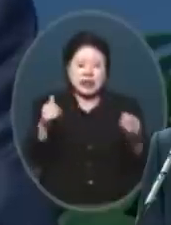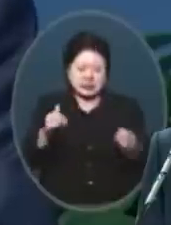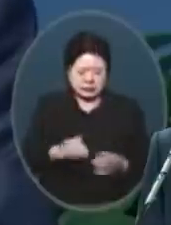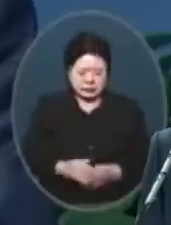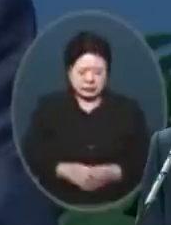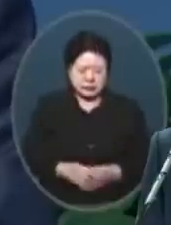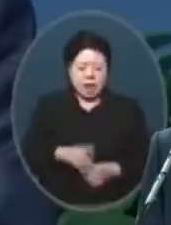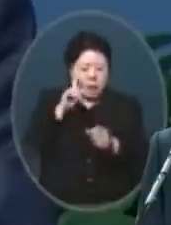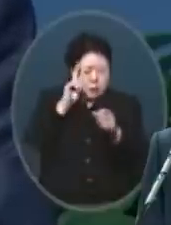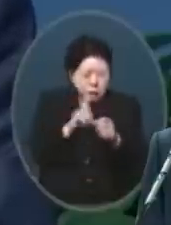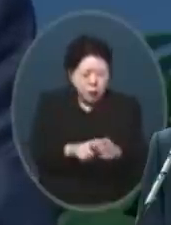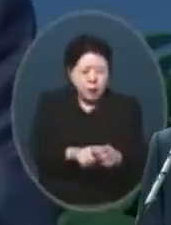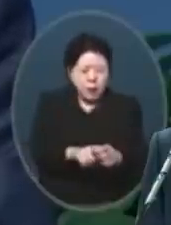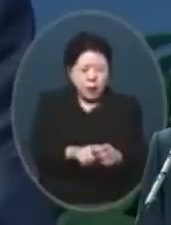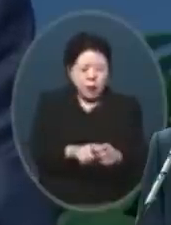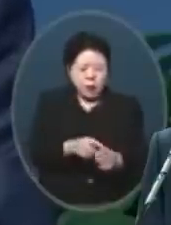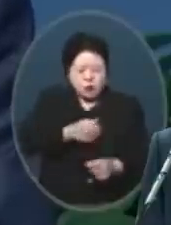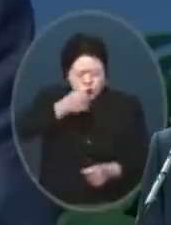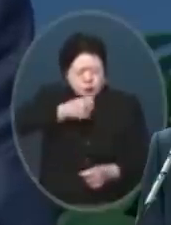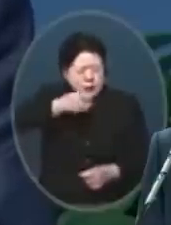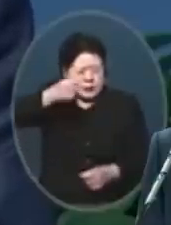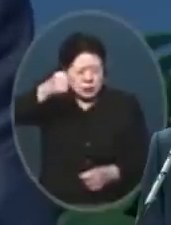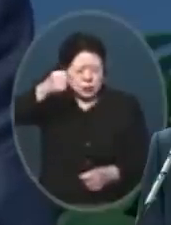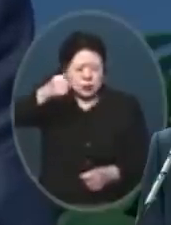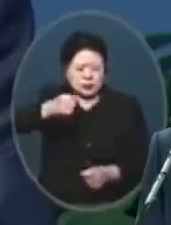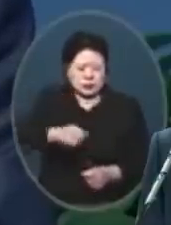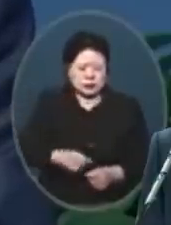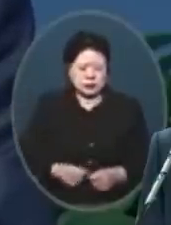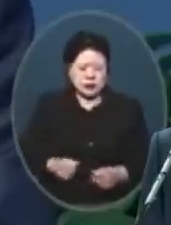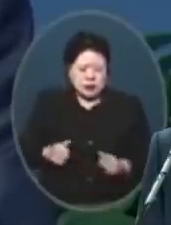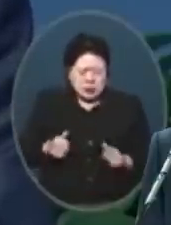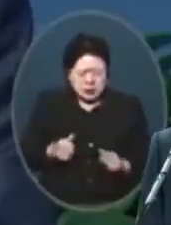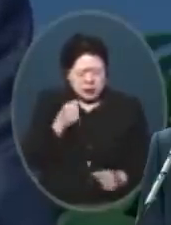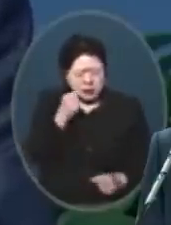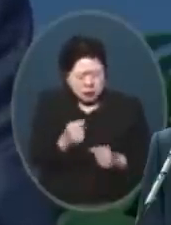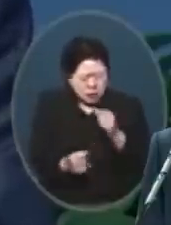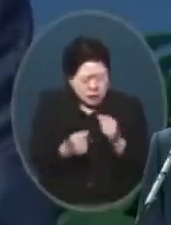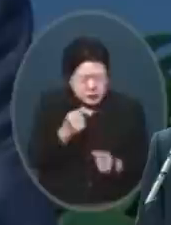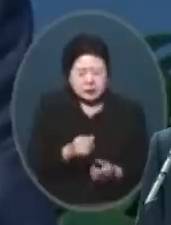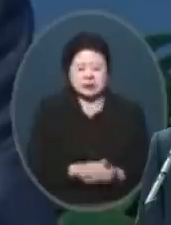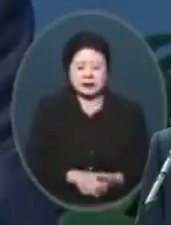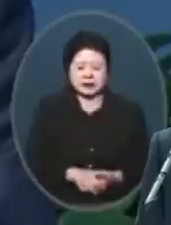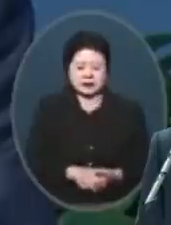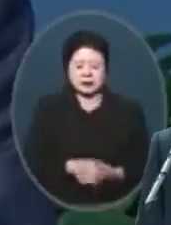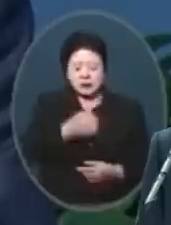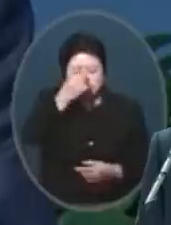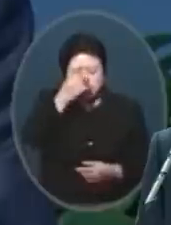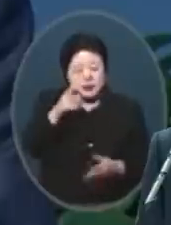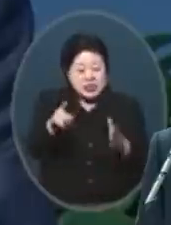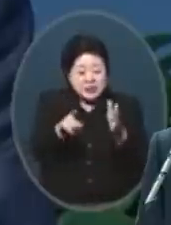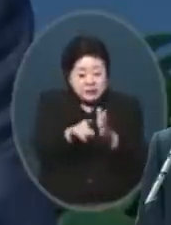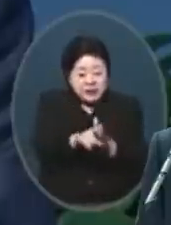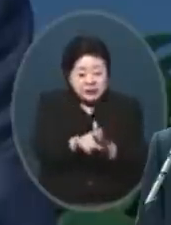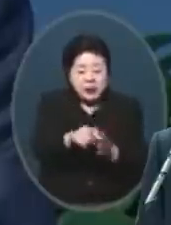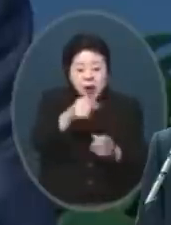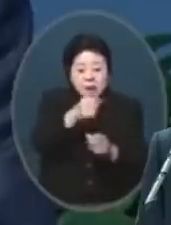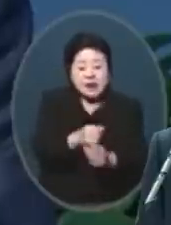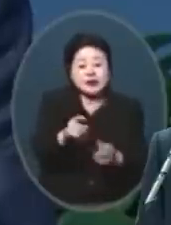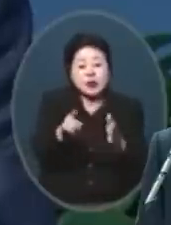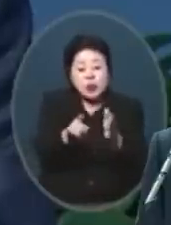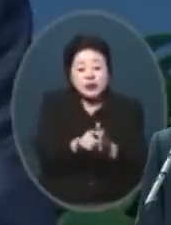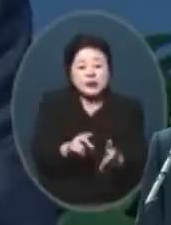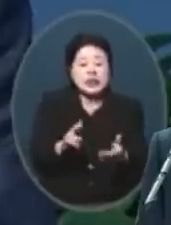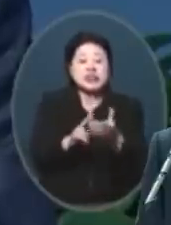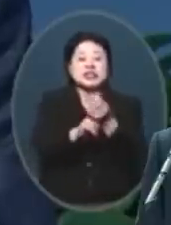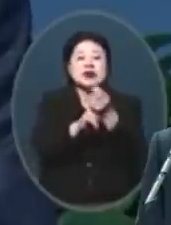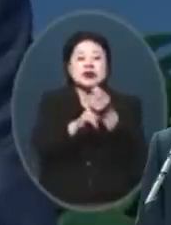목표 있는 분명한 꿈을 가지고 뛰니까 그 꿈이 믿음을 생산하고 믿음이